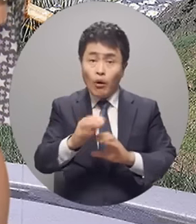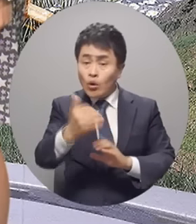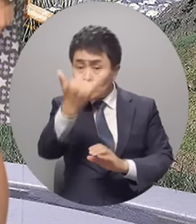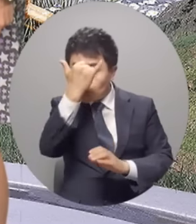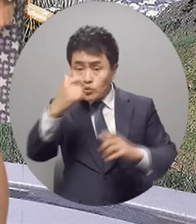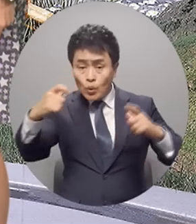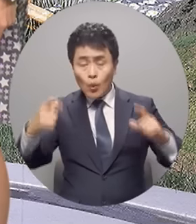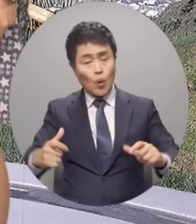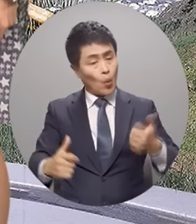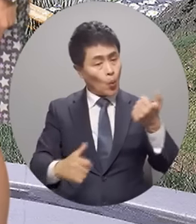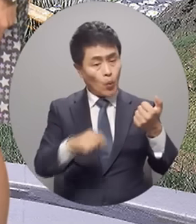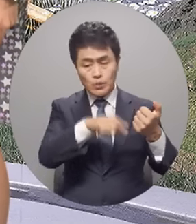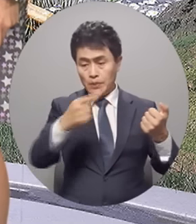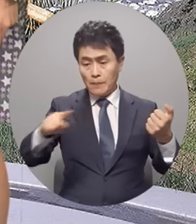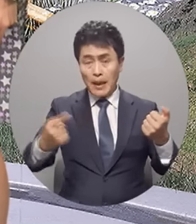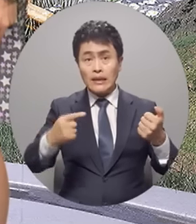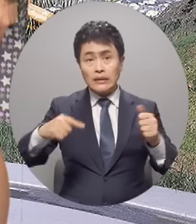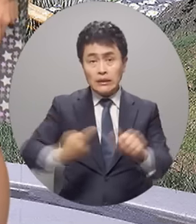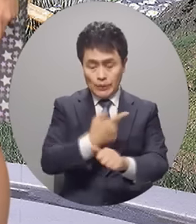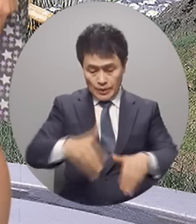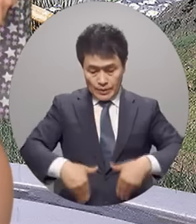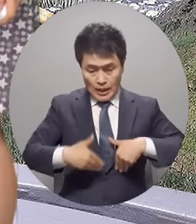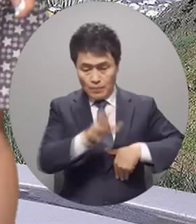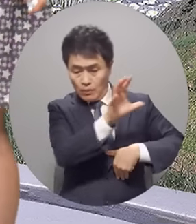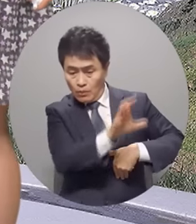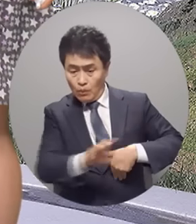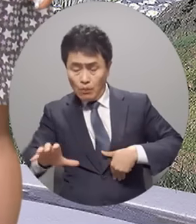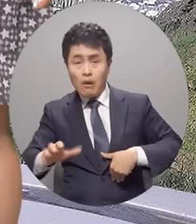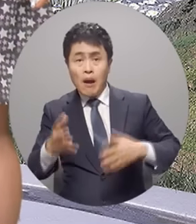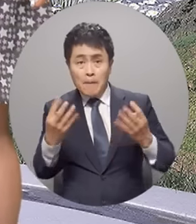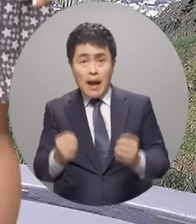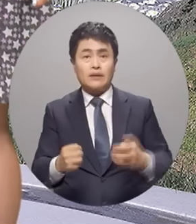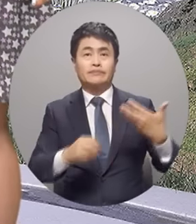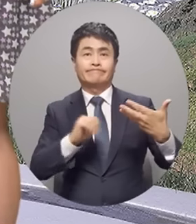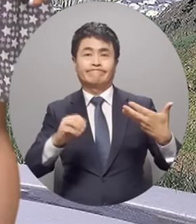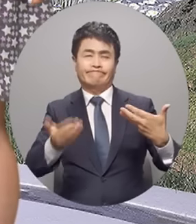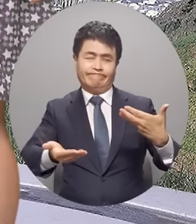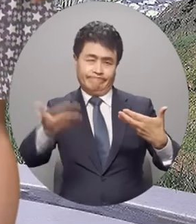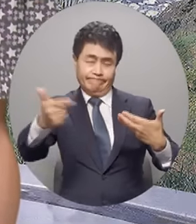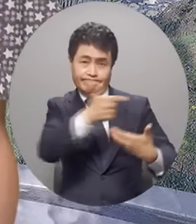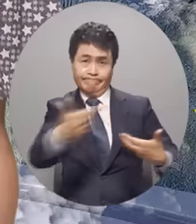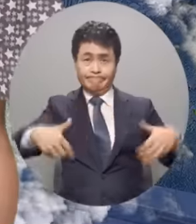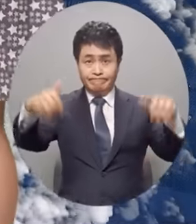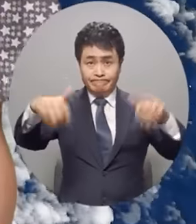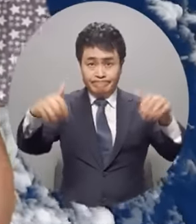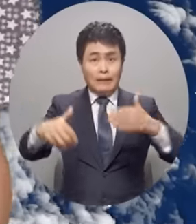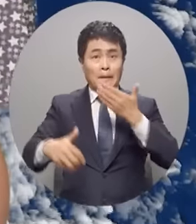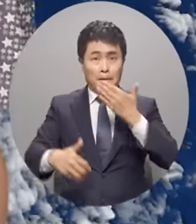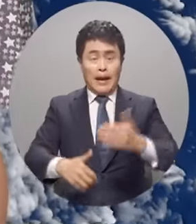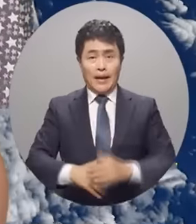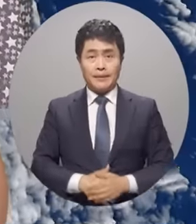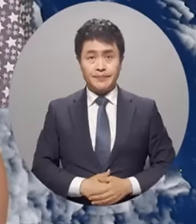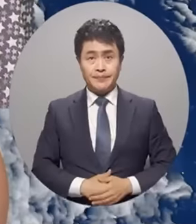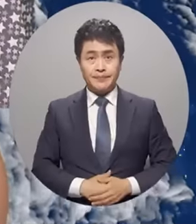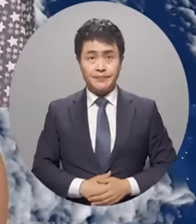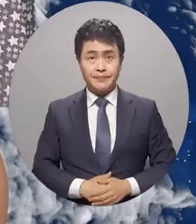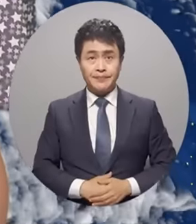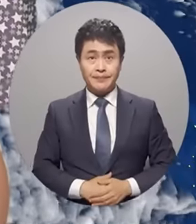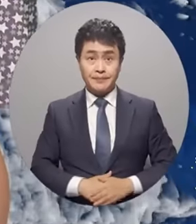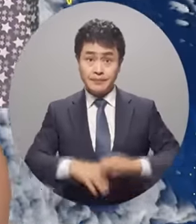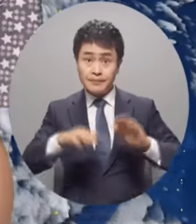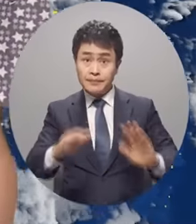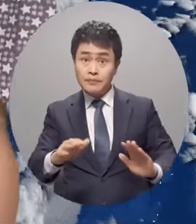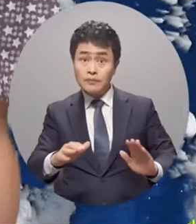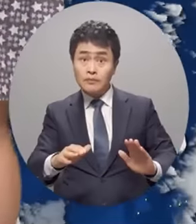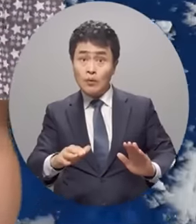지방에도 50에서 100 그밖에 남부 지방에도 많게는 80mm 넘는 큰 비가 더 내릴 걸로 예상이 되고 있습니다